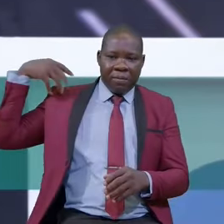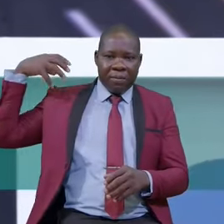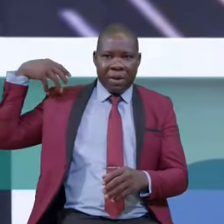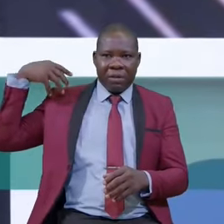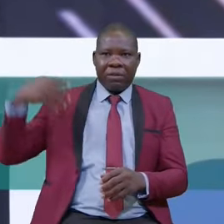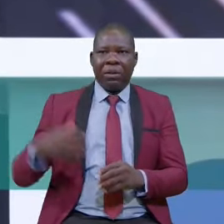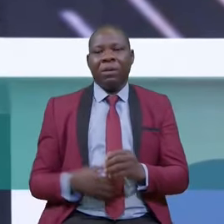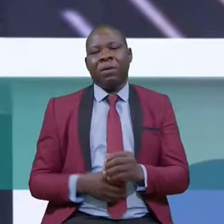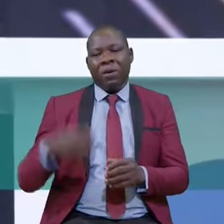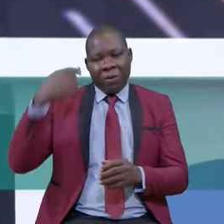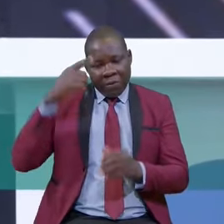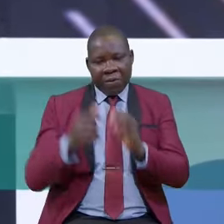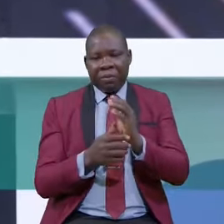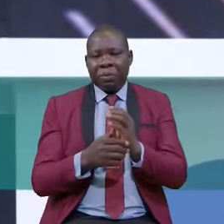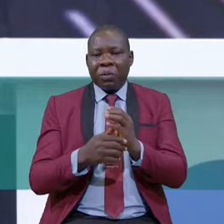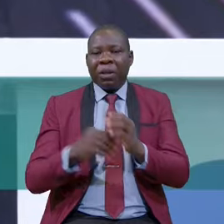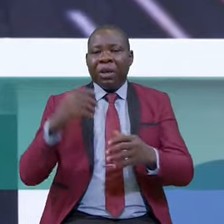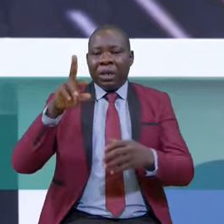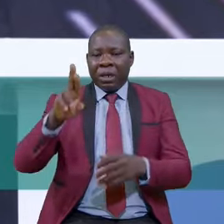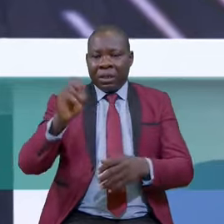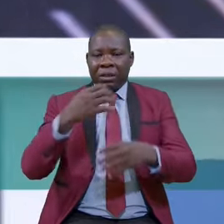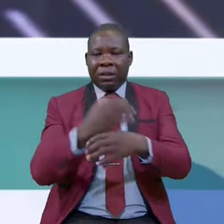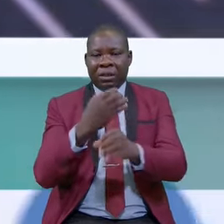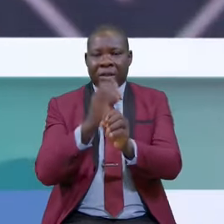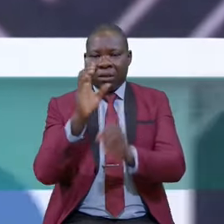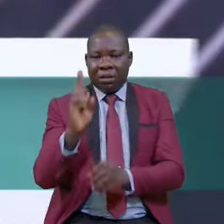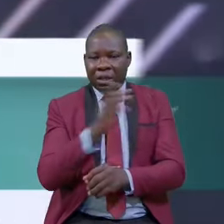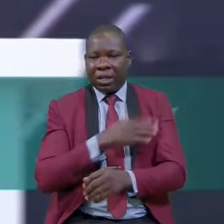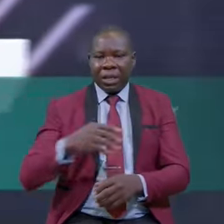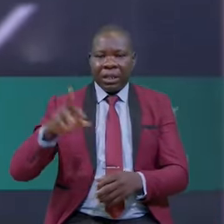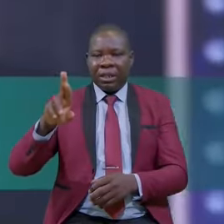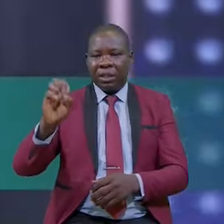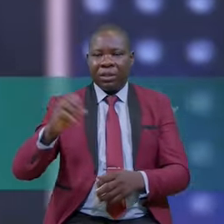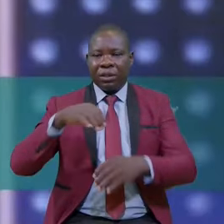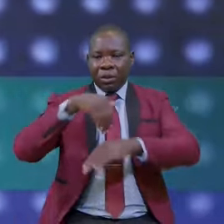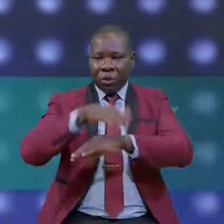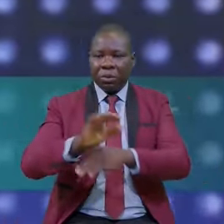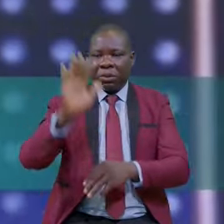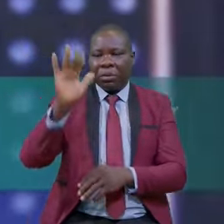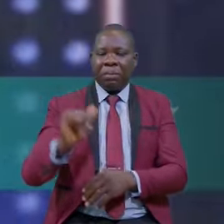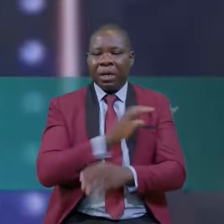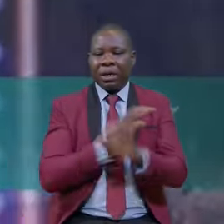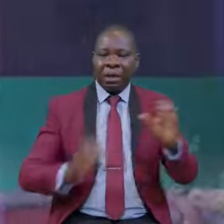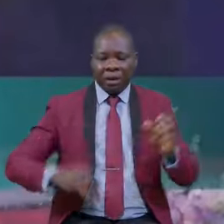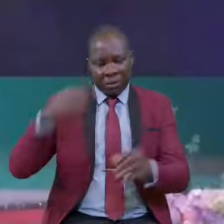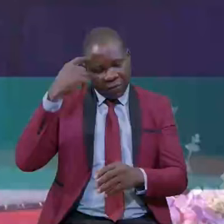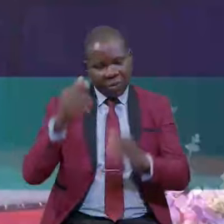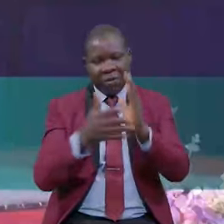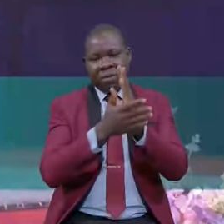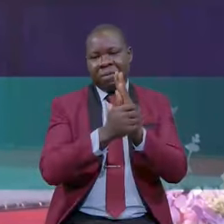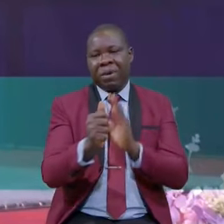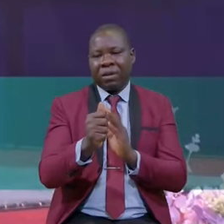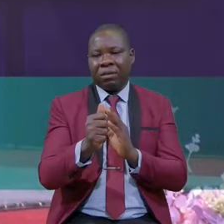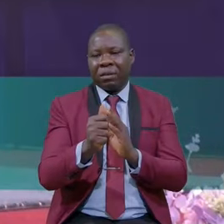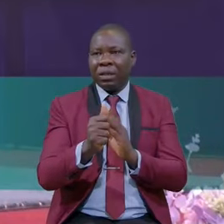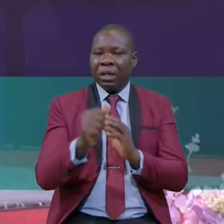et recommissionné par Christ pour la maîtrise. He wants us to be il veut que nous soyons maîtres de ce